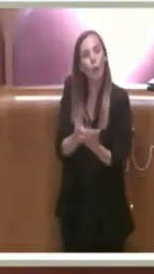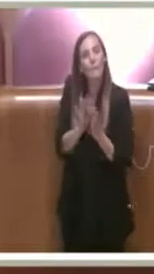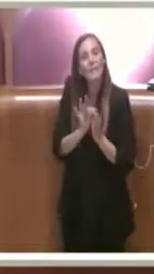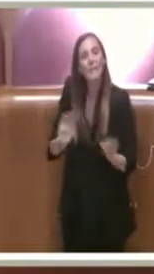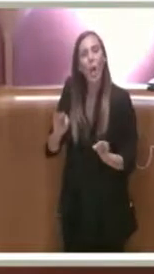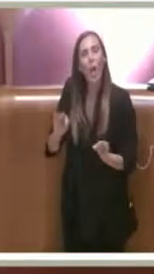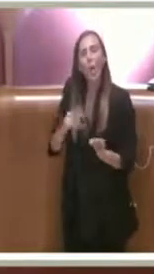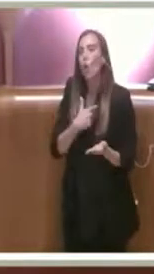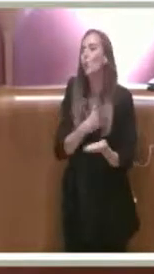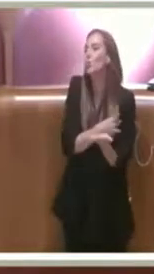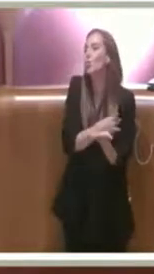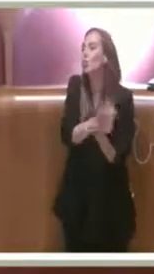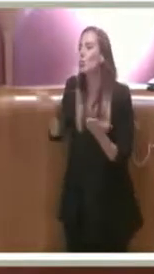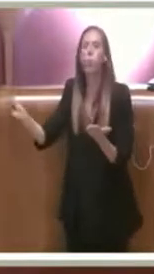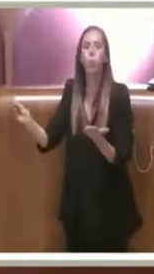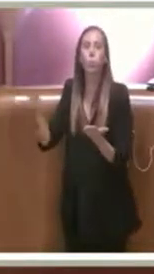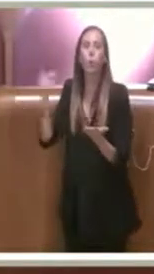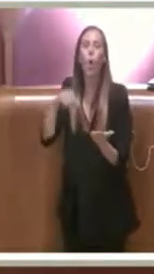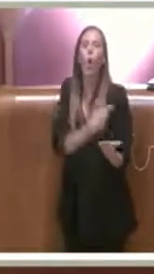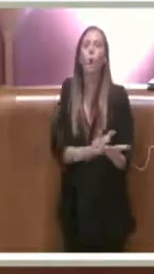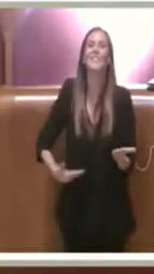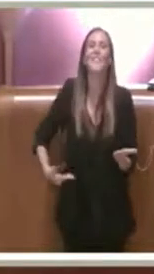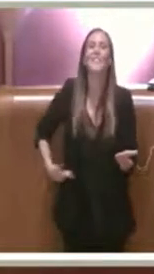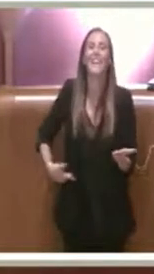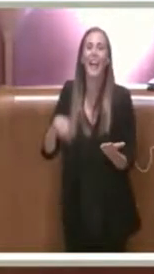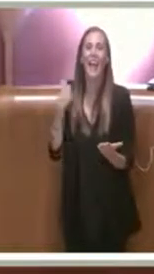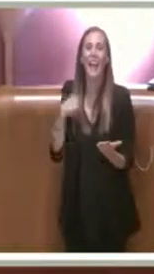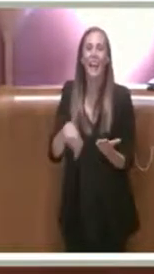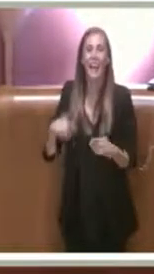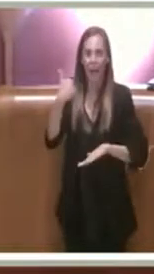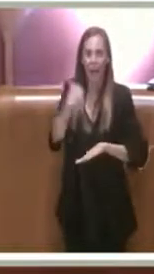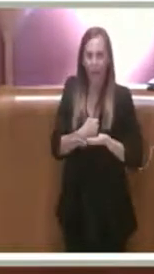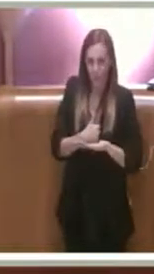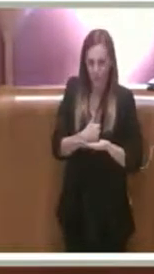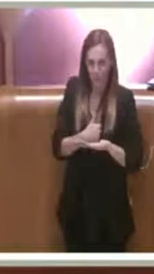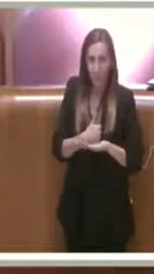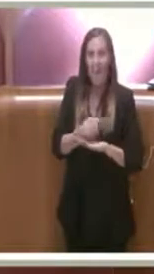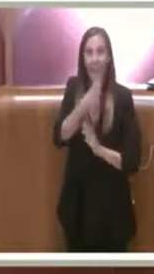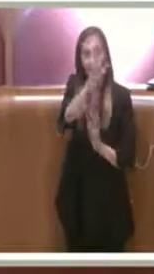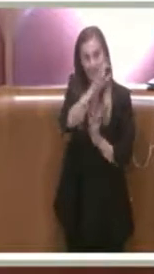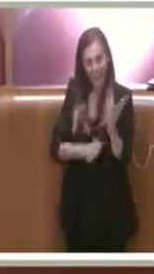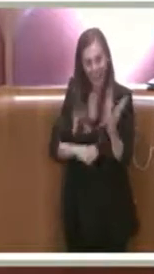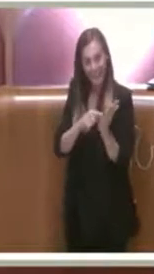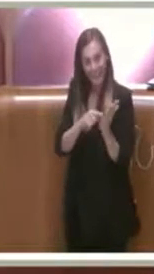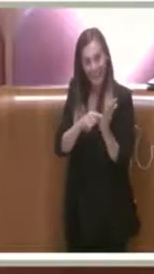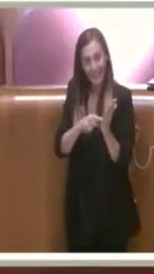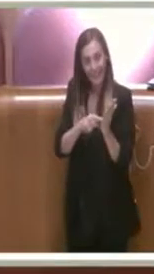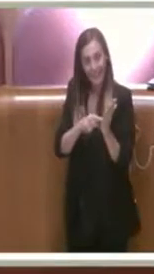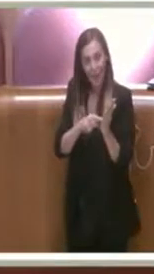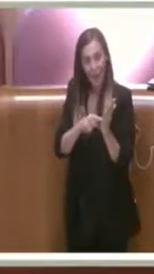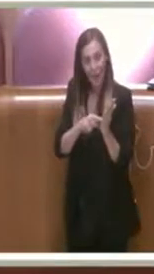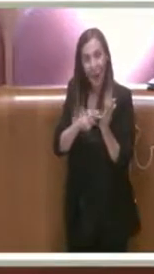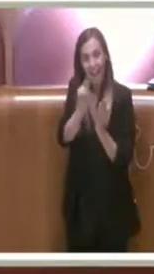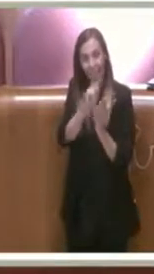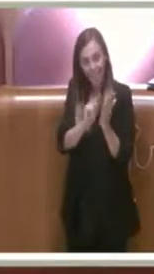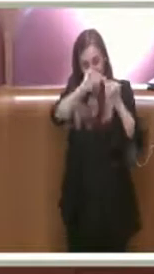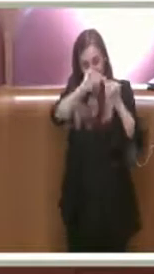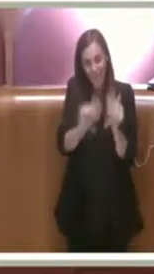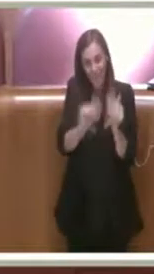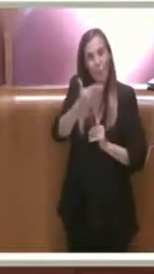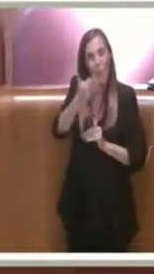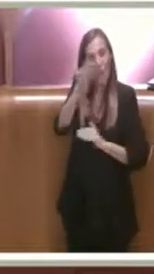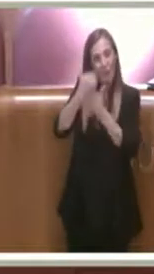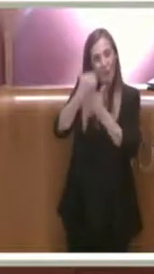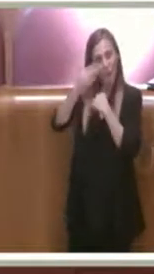di tutti i consiglieri capitolini sia un testo a fronte rispetto alle procedure, alla precedente versione, scusate, e anche